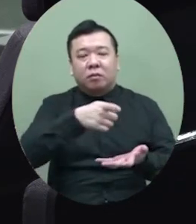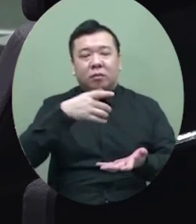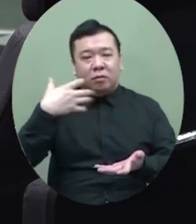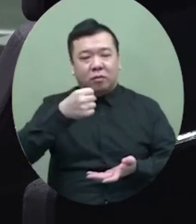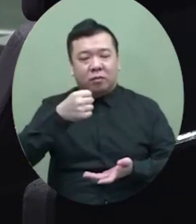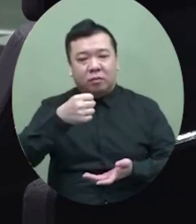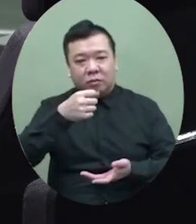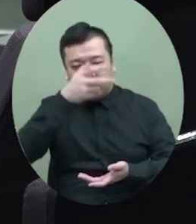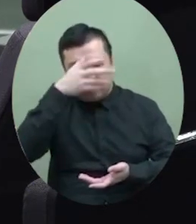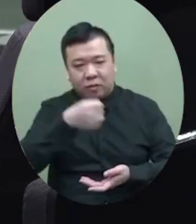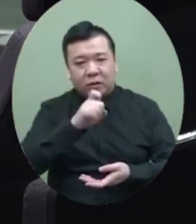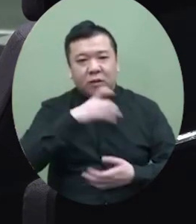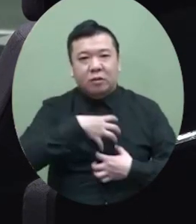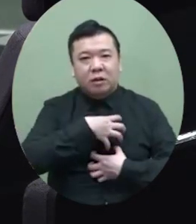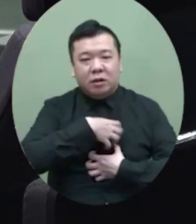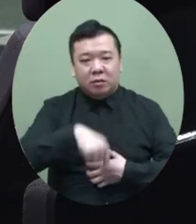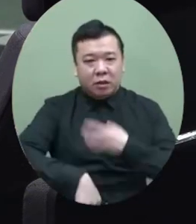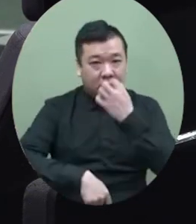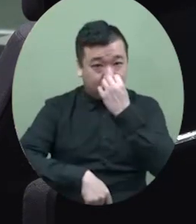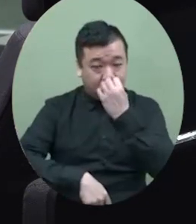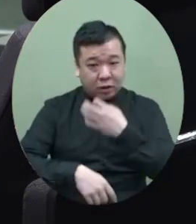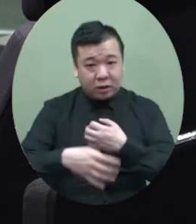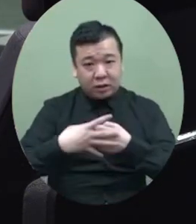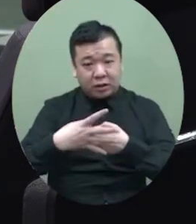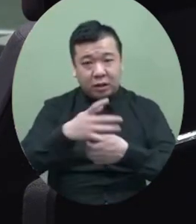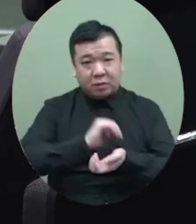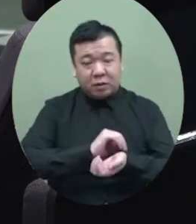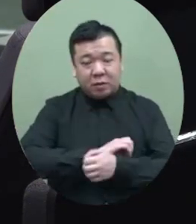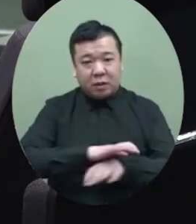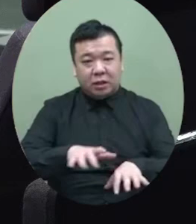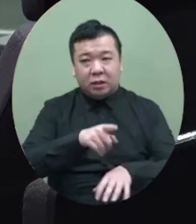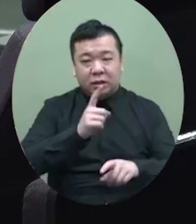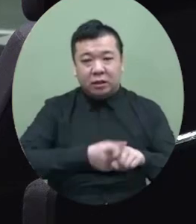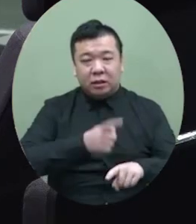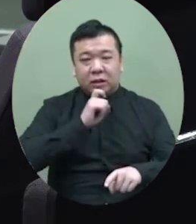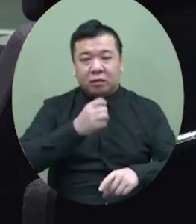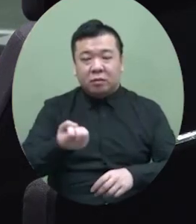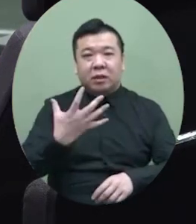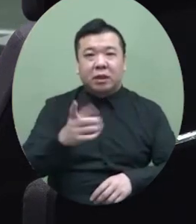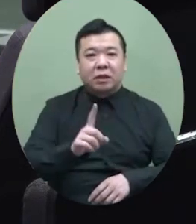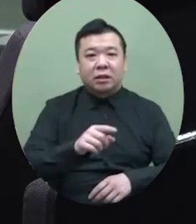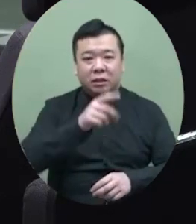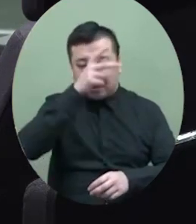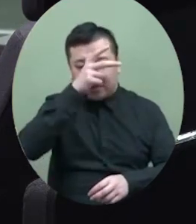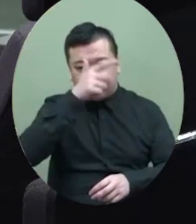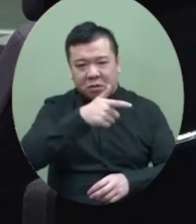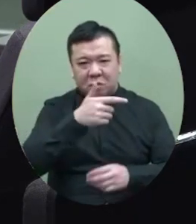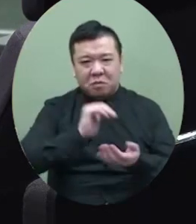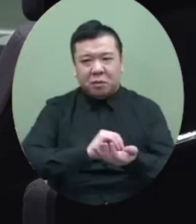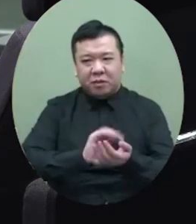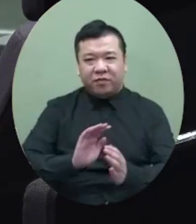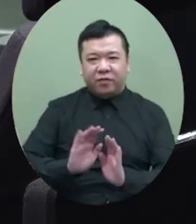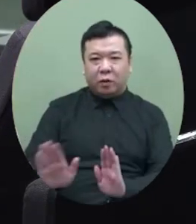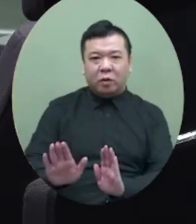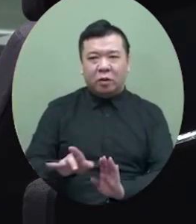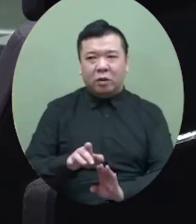話，好擔心即係香港嗰個第4波嘅疫情啦。咁你覺得係咪即係都反映其實政府嗰個抗疫工作佢